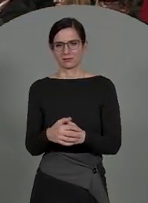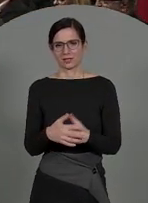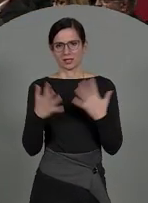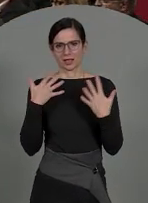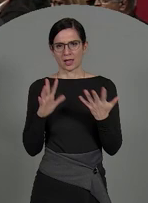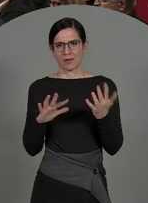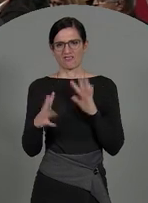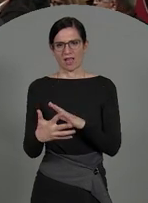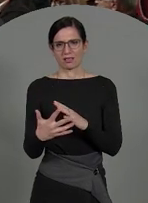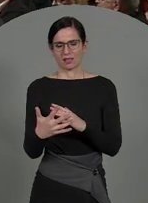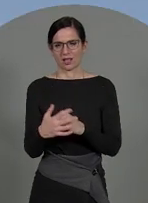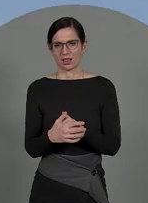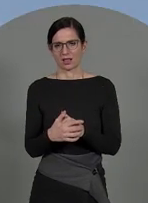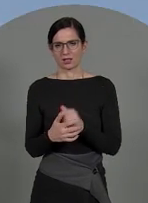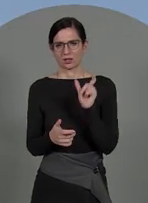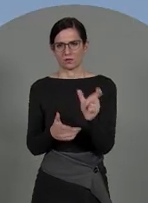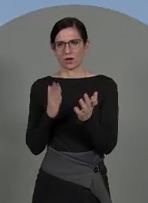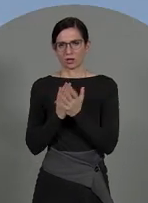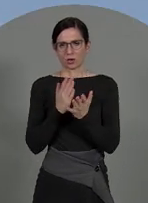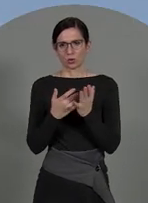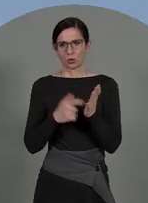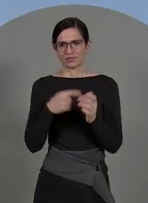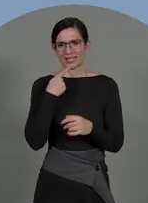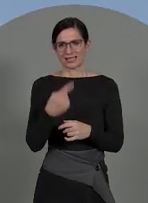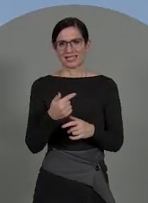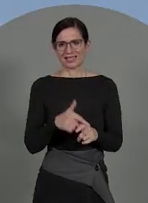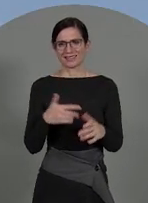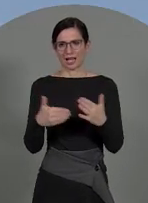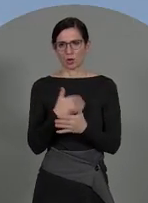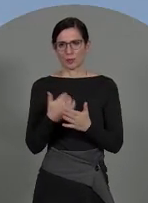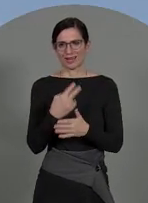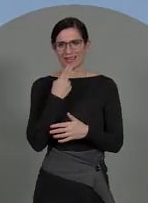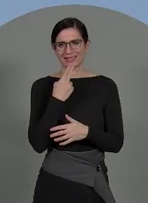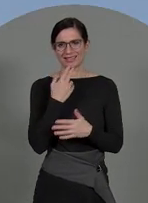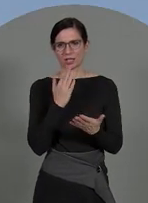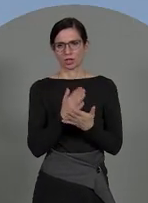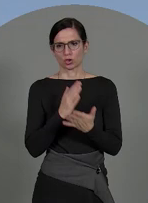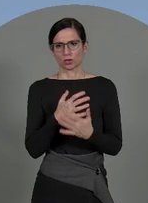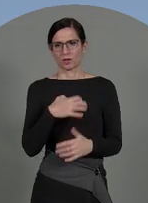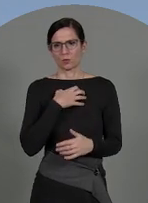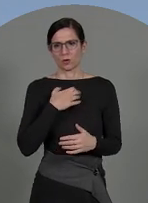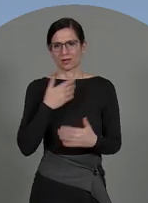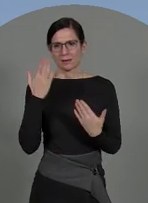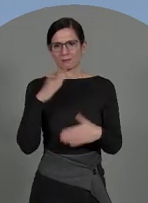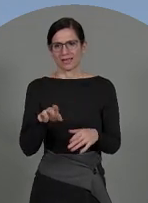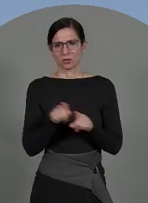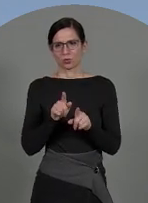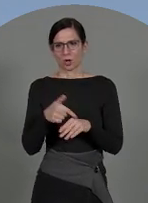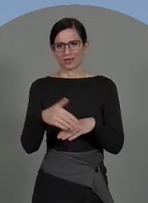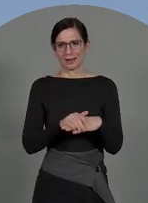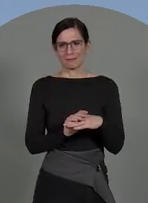Klimawandel, das Wort ist schon oft gefallen, Ausbau erneuerbarer Energie. Ich glaube, dass wir Bürgermeister und aber auch die